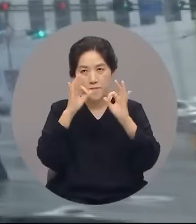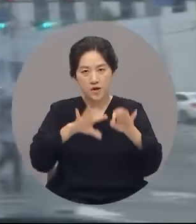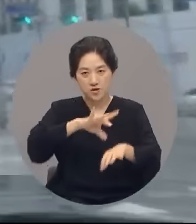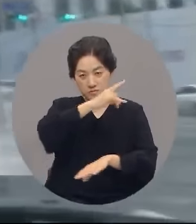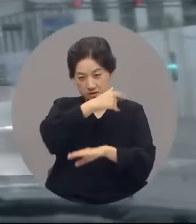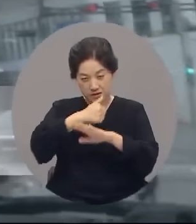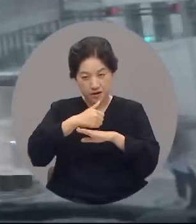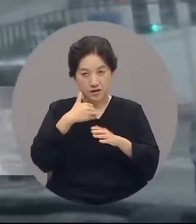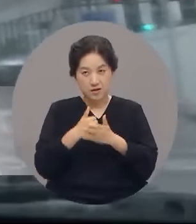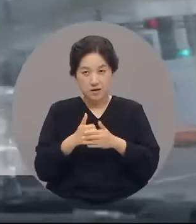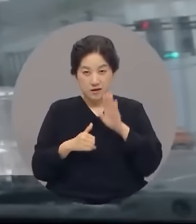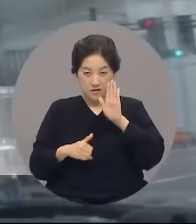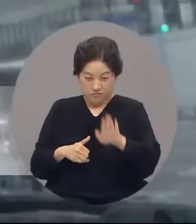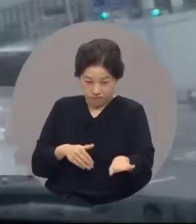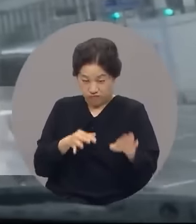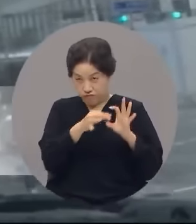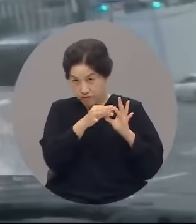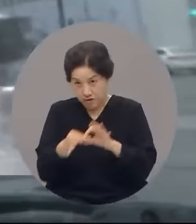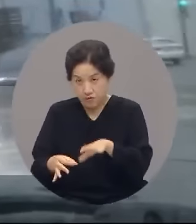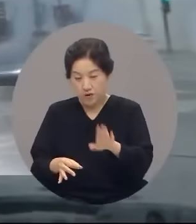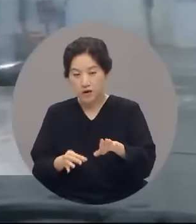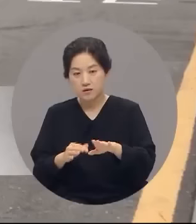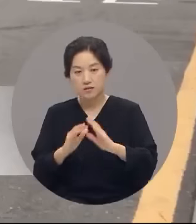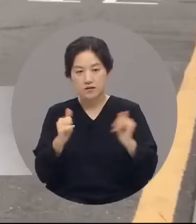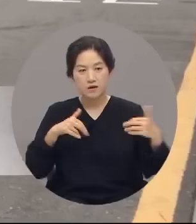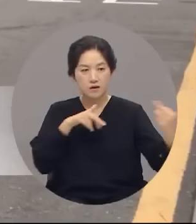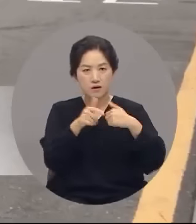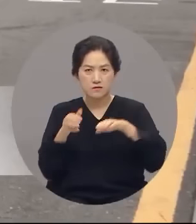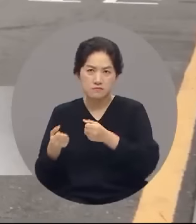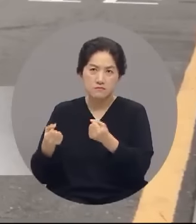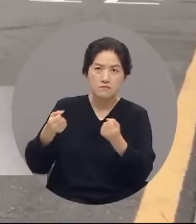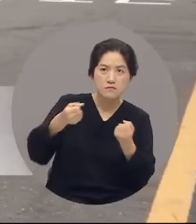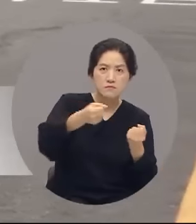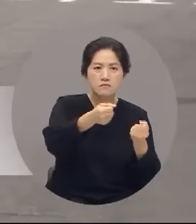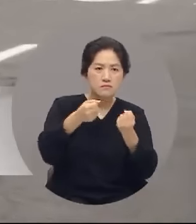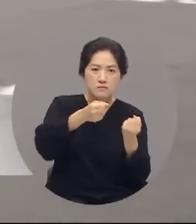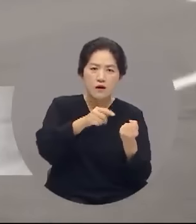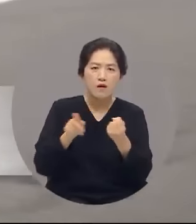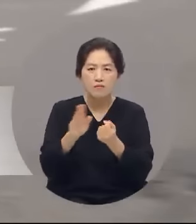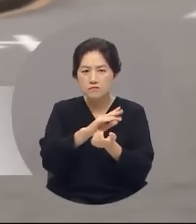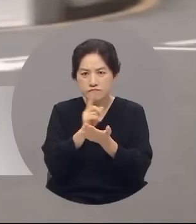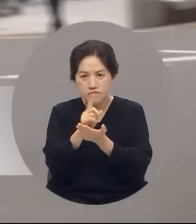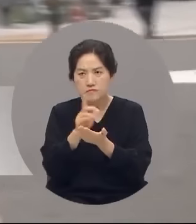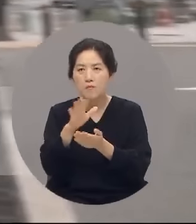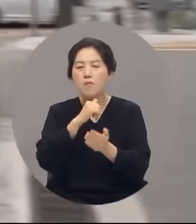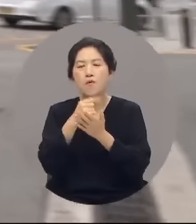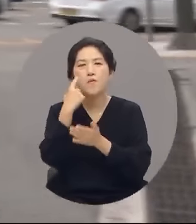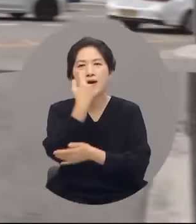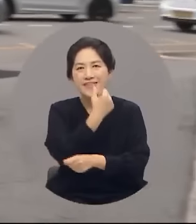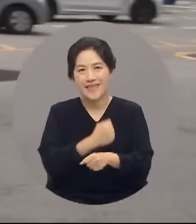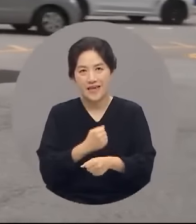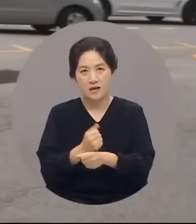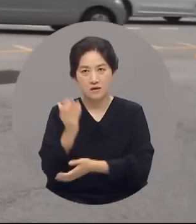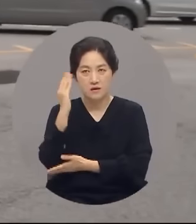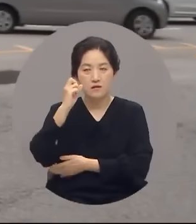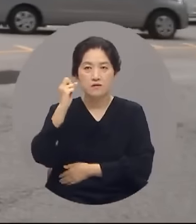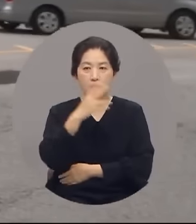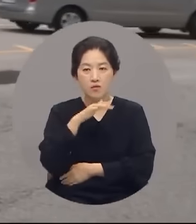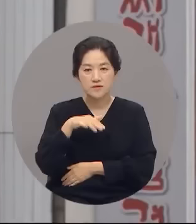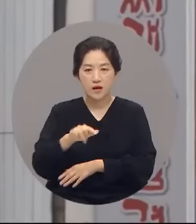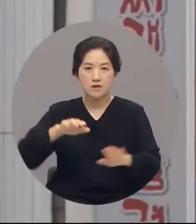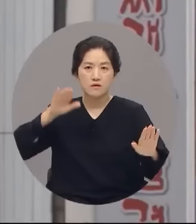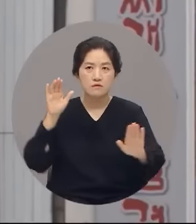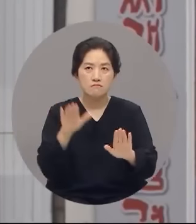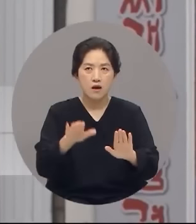처음부터 끝까지 브레이크를 밟았는지 인도 방향으로 핸들을 얼마나 꺾었는지 등도 확인될 것이라고 설명했습니다. 또 차 씨가